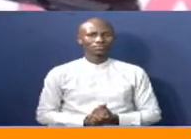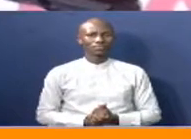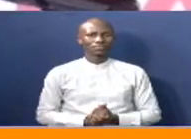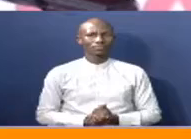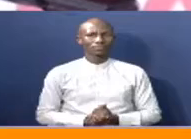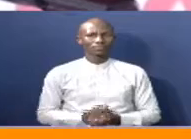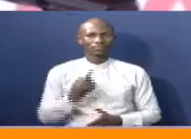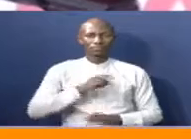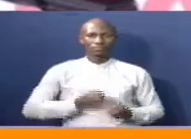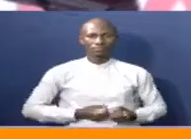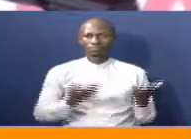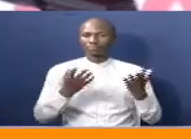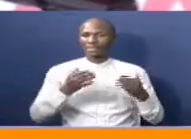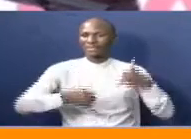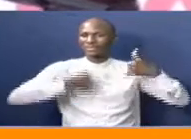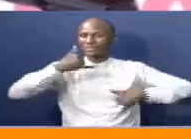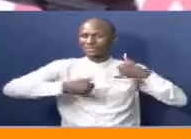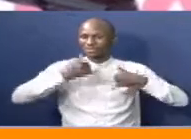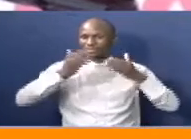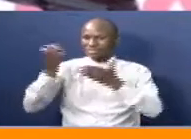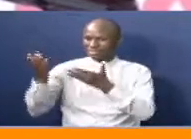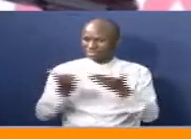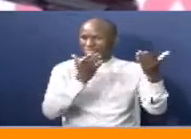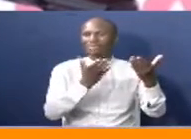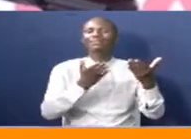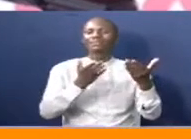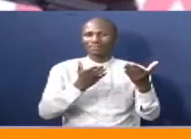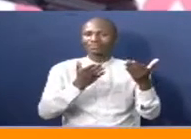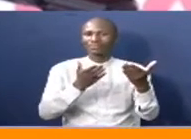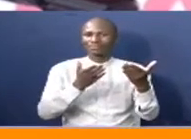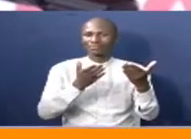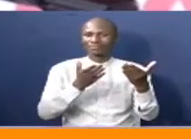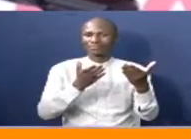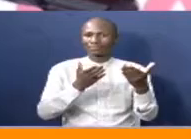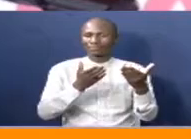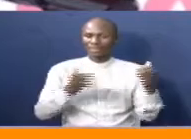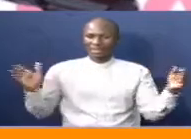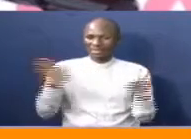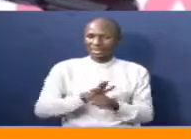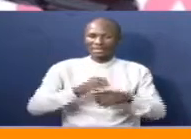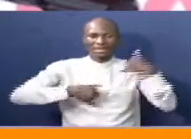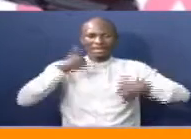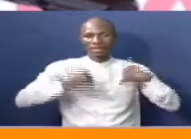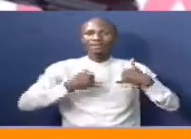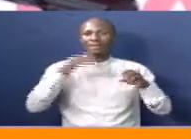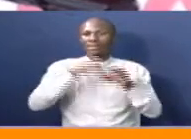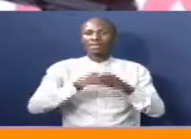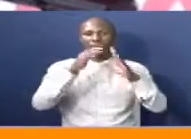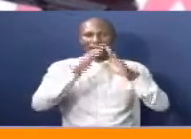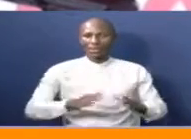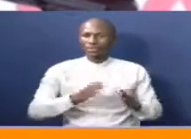We are therefore going to spread joy by bringing or launching Jaza na Raha Shell Shinda Nyumba